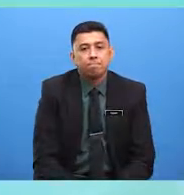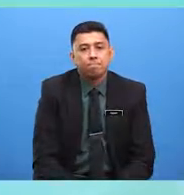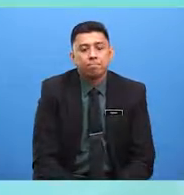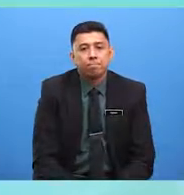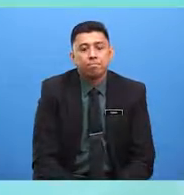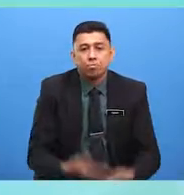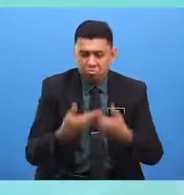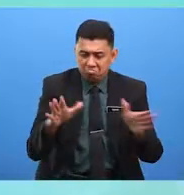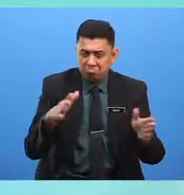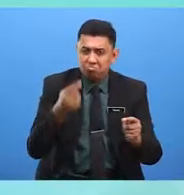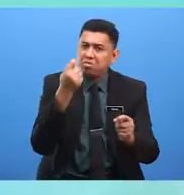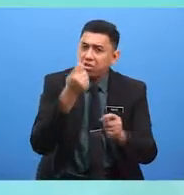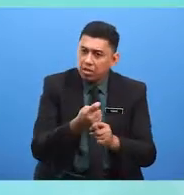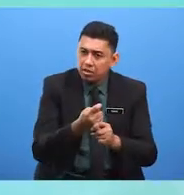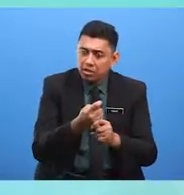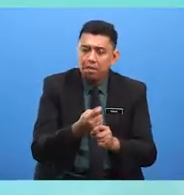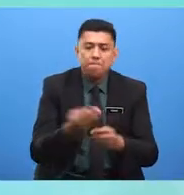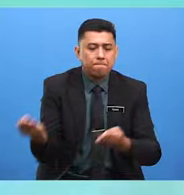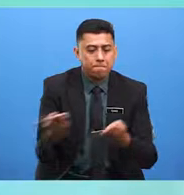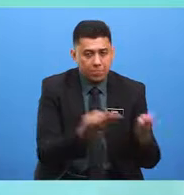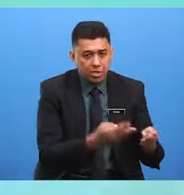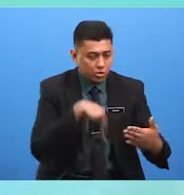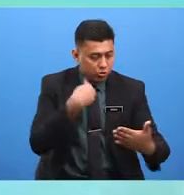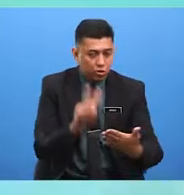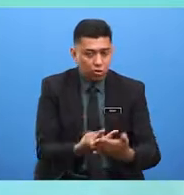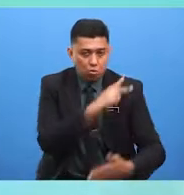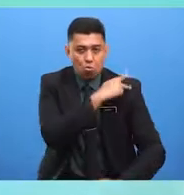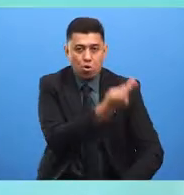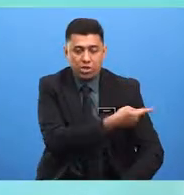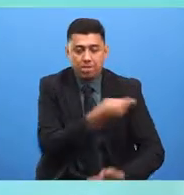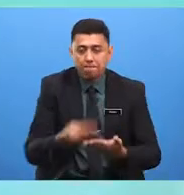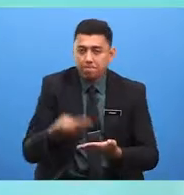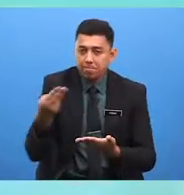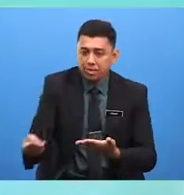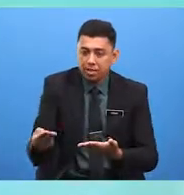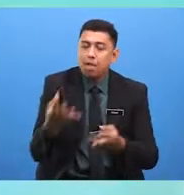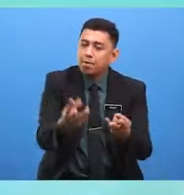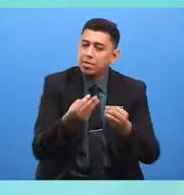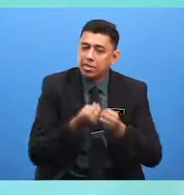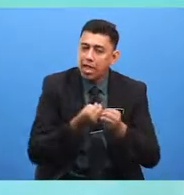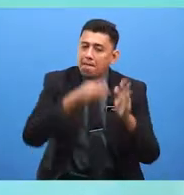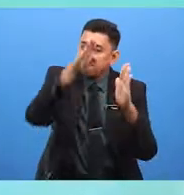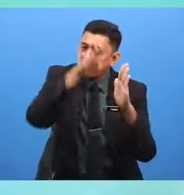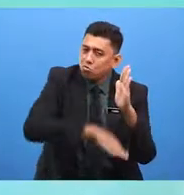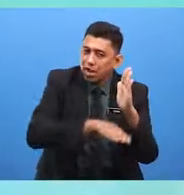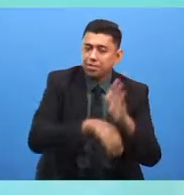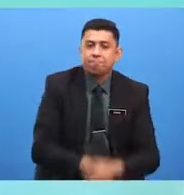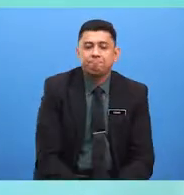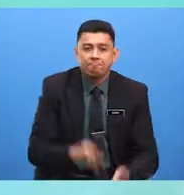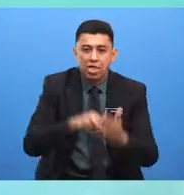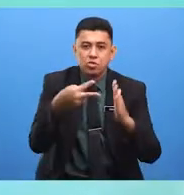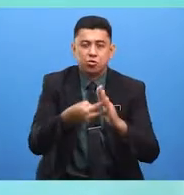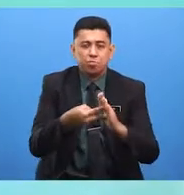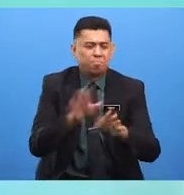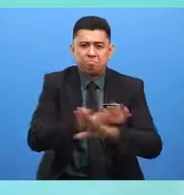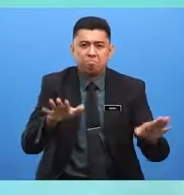sudah tentu akan membawa kepada kejatuhan dikuasai beli atau permintaan berkurang maksudnya